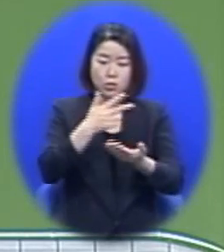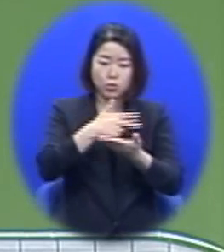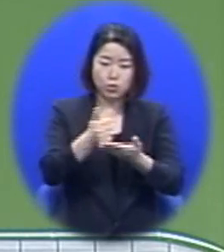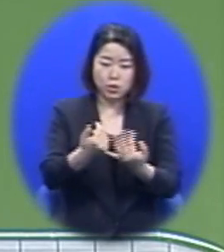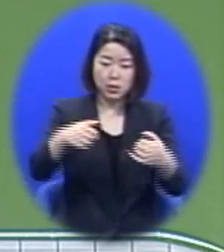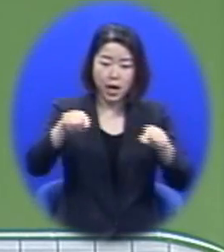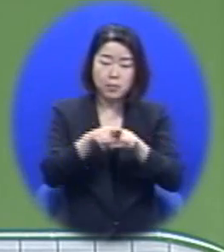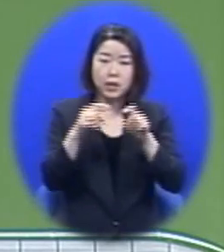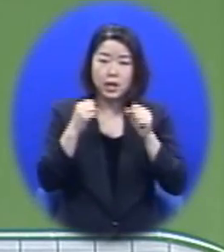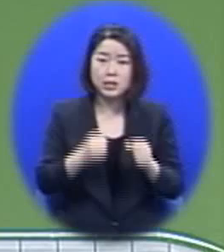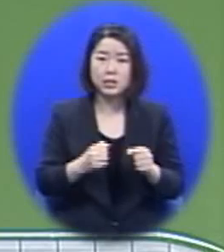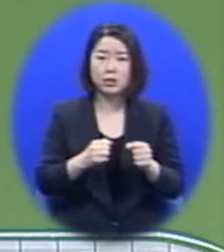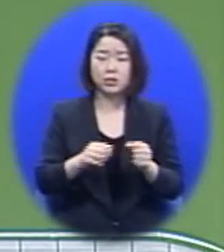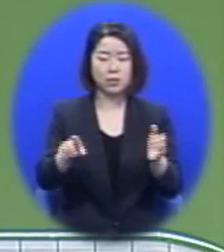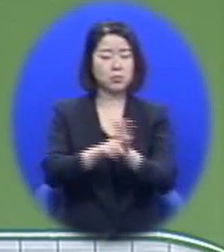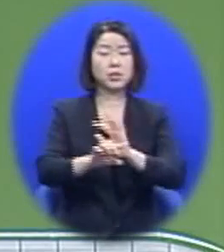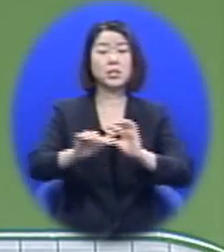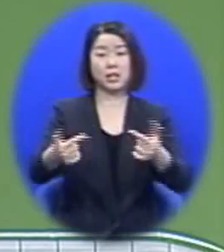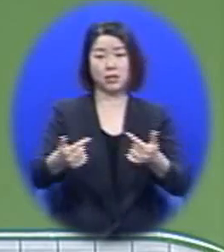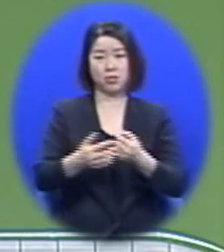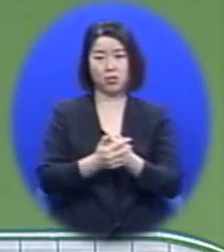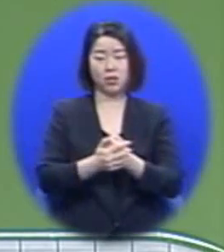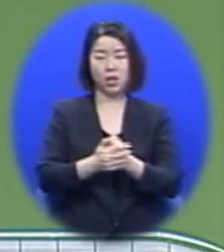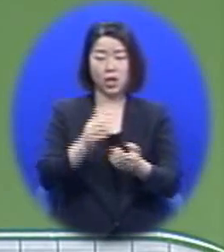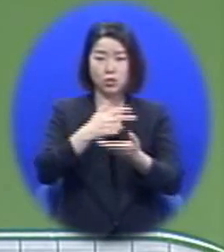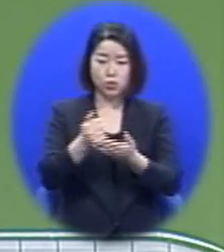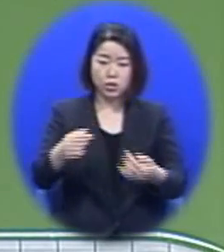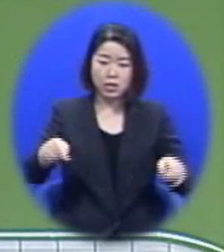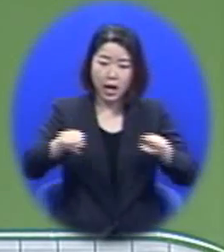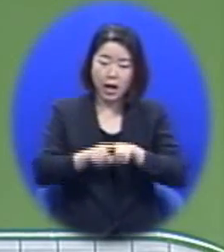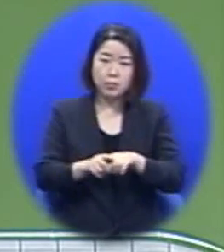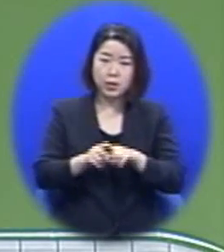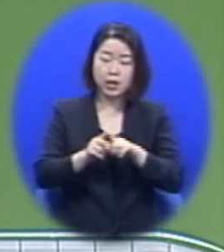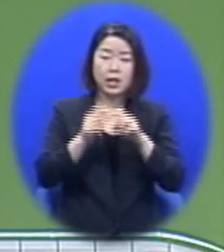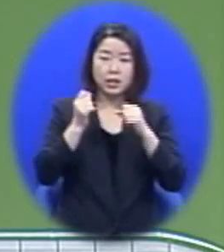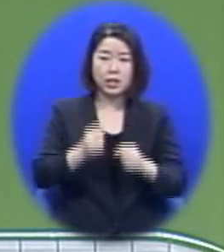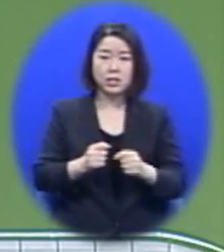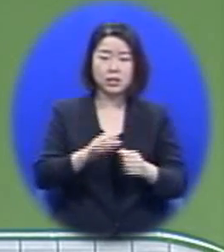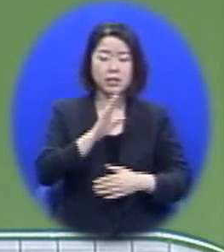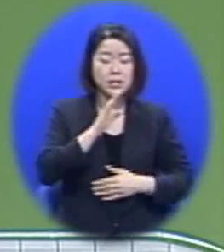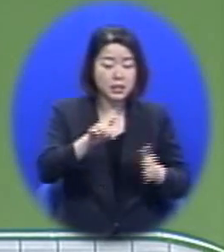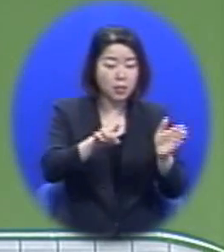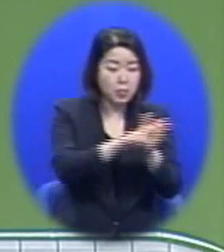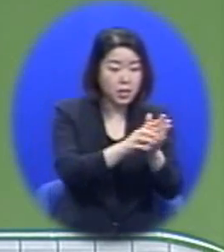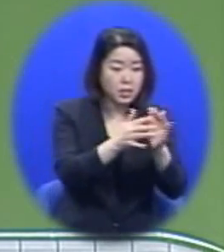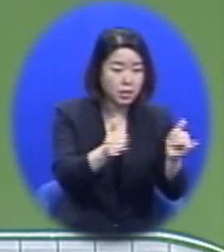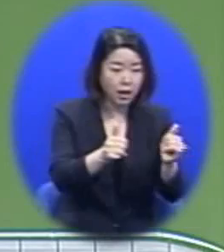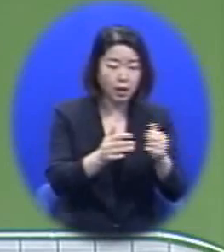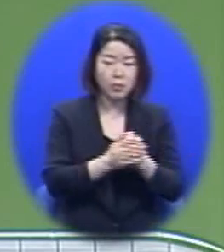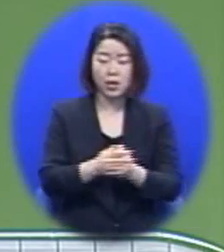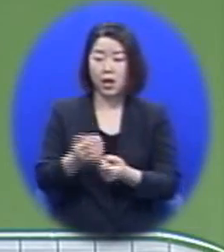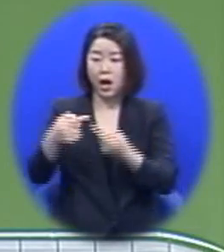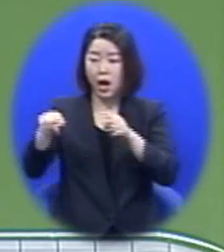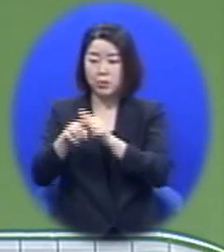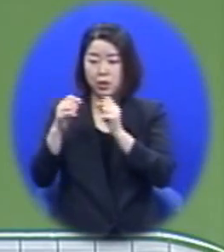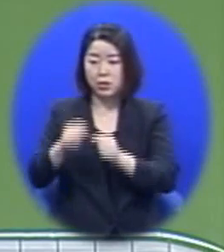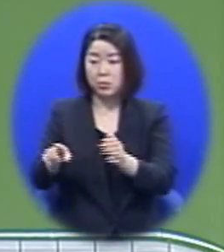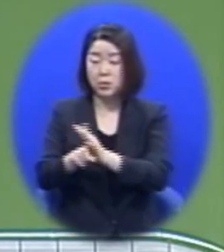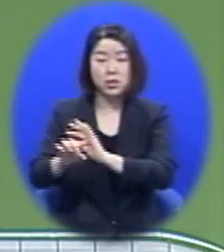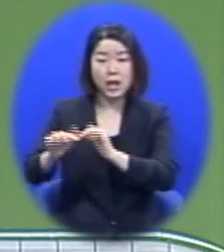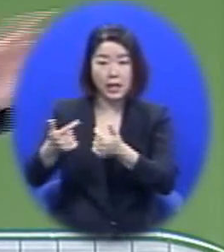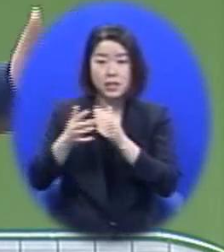거예요. 주님이 함께 하시는 것을 진짜 믿는 사람과 주님이 함께 계시다는 것을 안 믿는